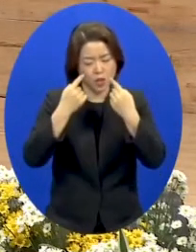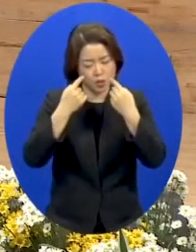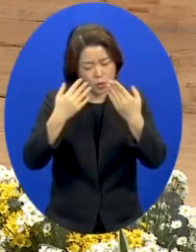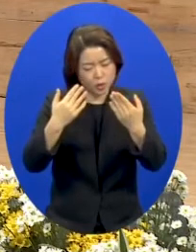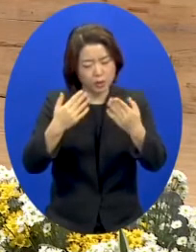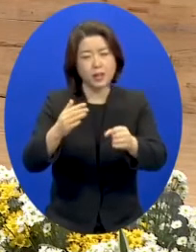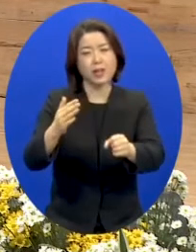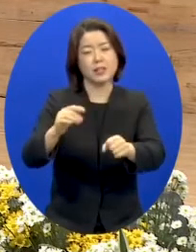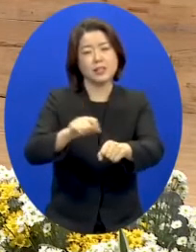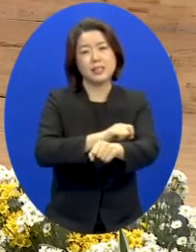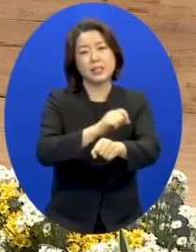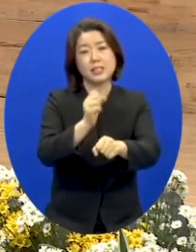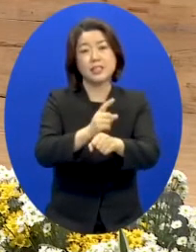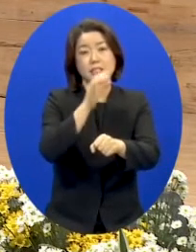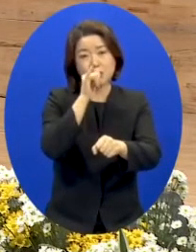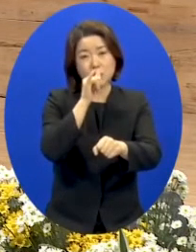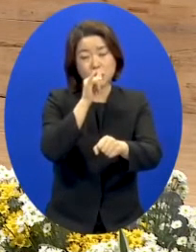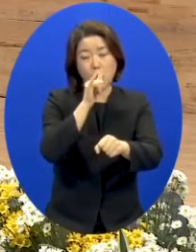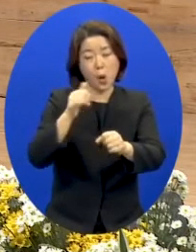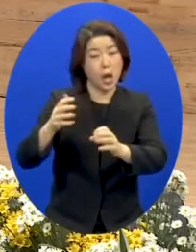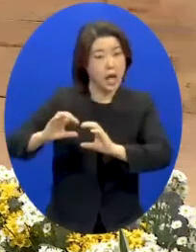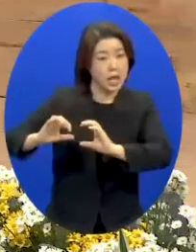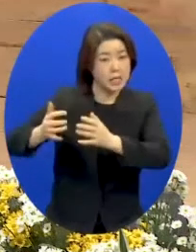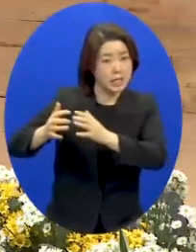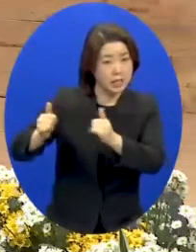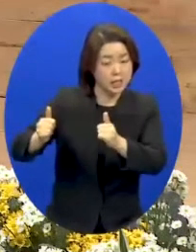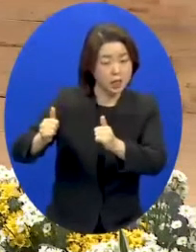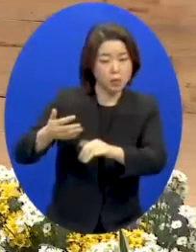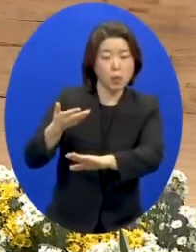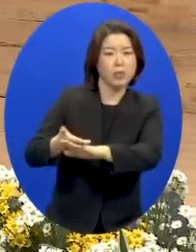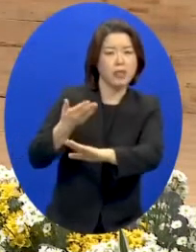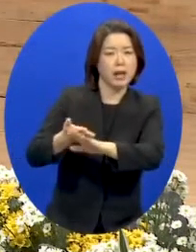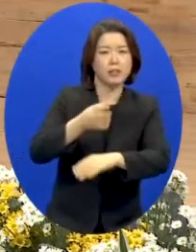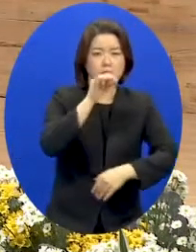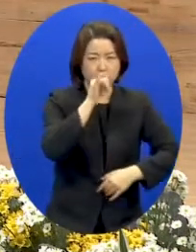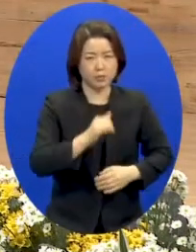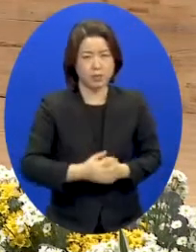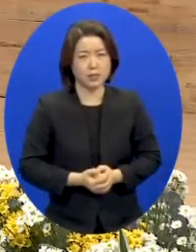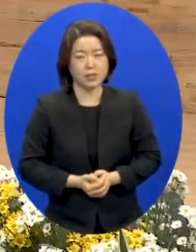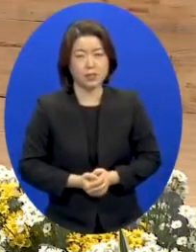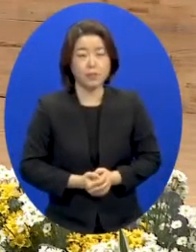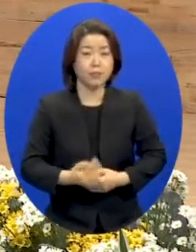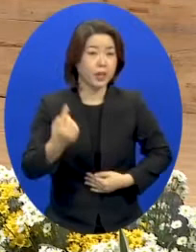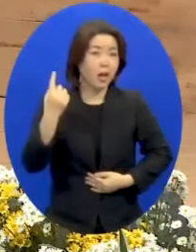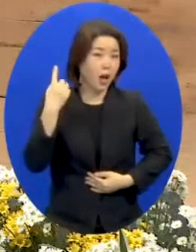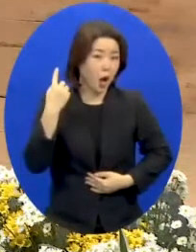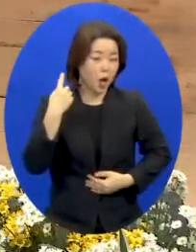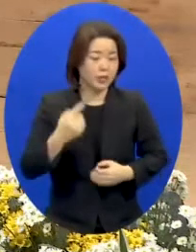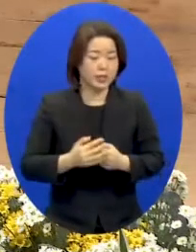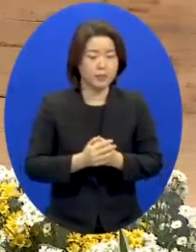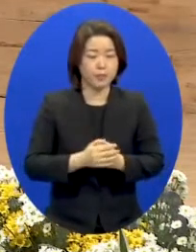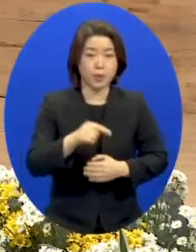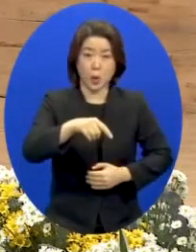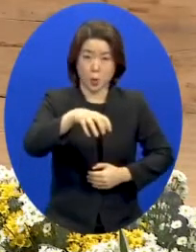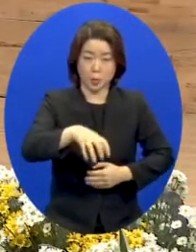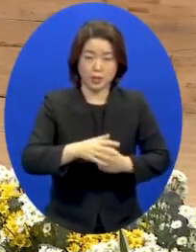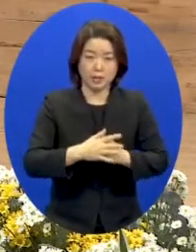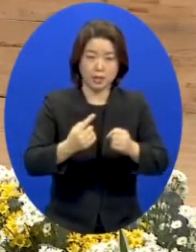있습니다. 세상 사람들과 달라도 참 너무 많이 다릅니다. 어제 1시간